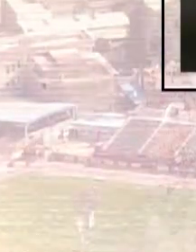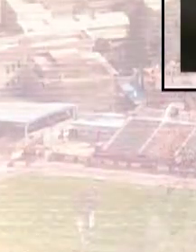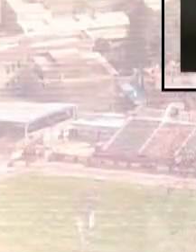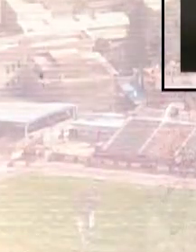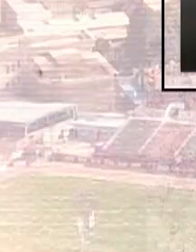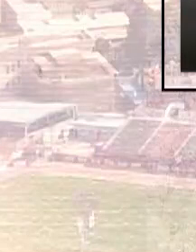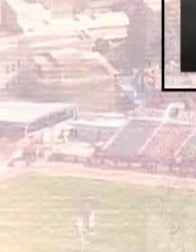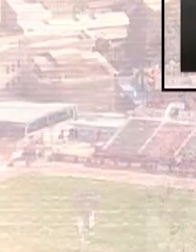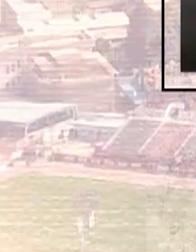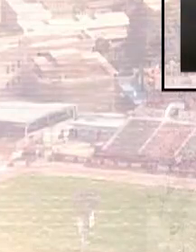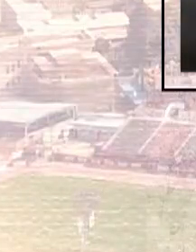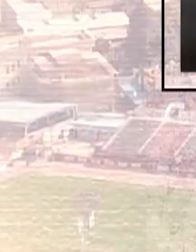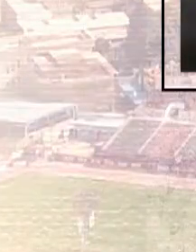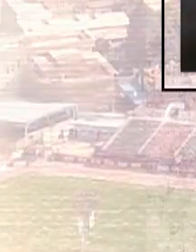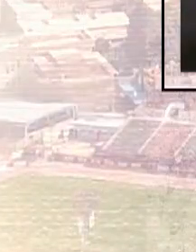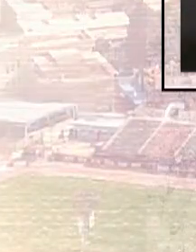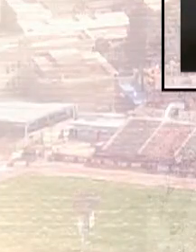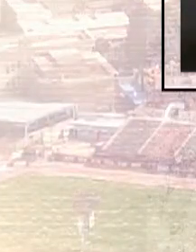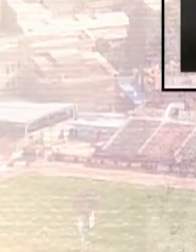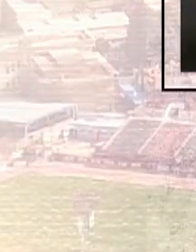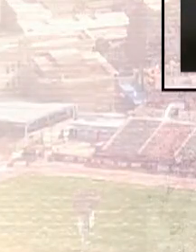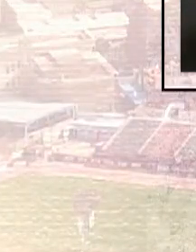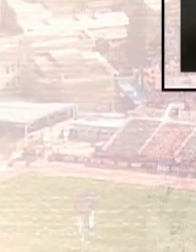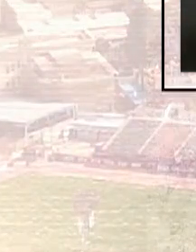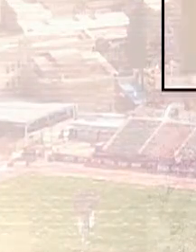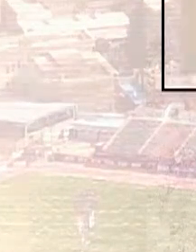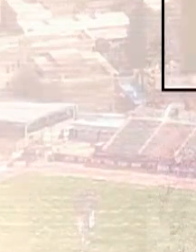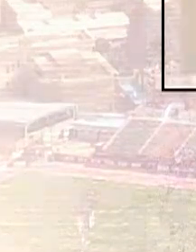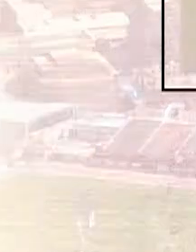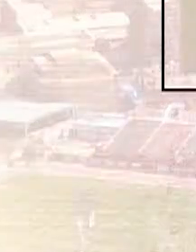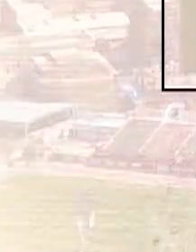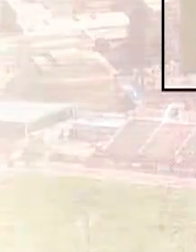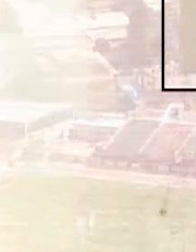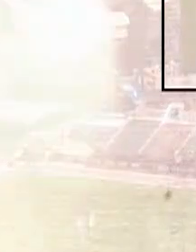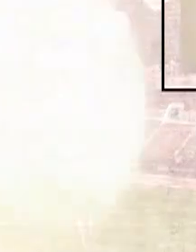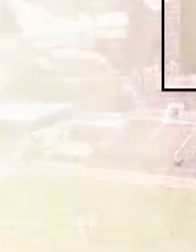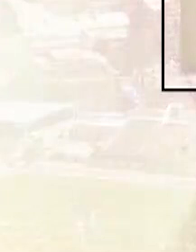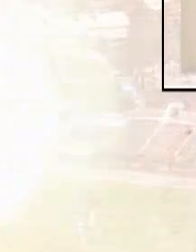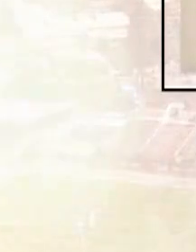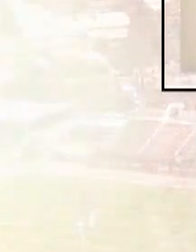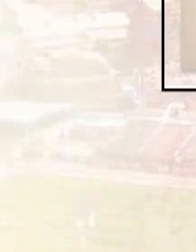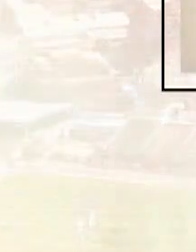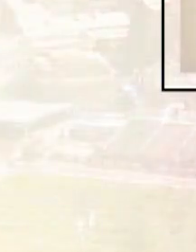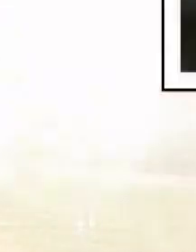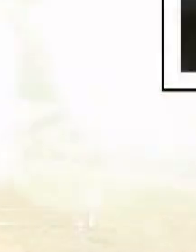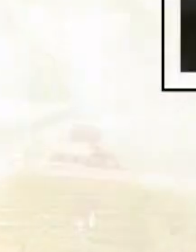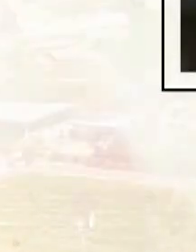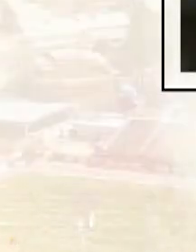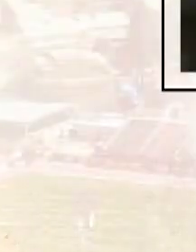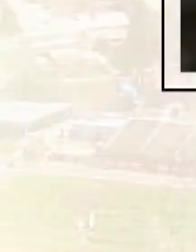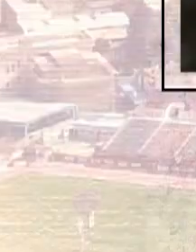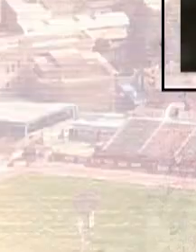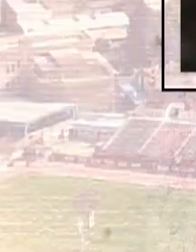وبركاته، وأهلا بكم معنا في فترة جديدة من فتراتنا، تبدأ مع حضراتكم من الآن